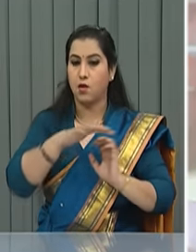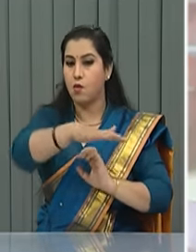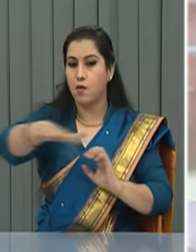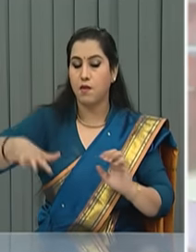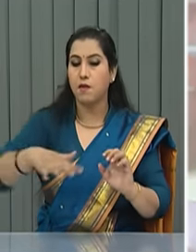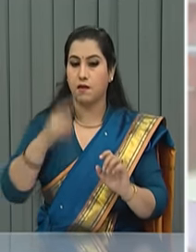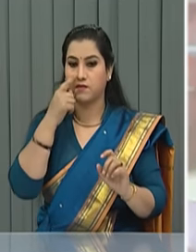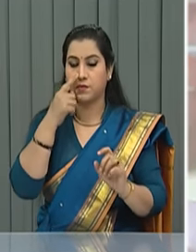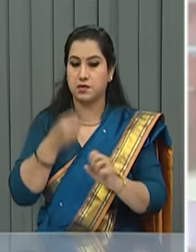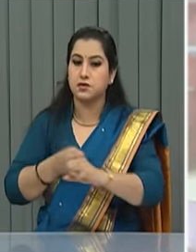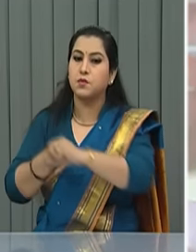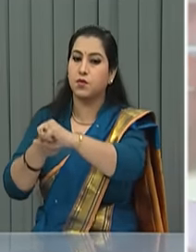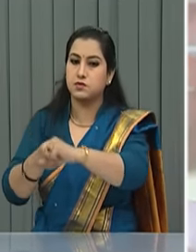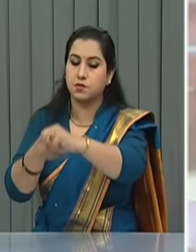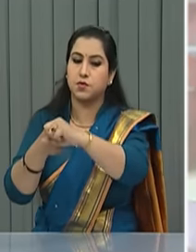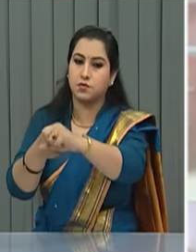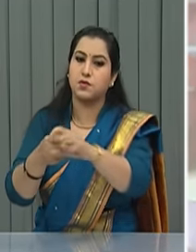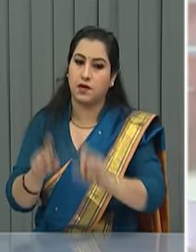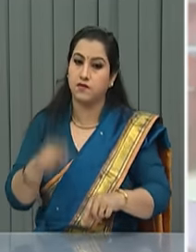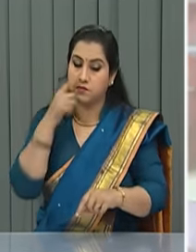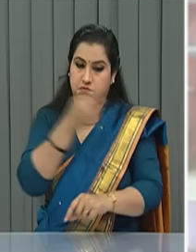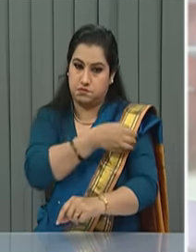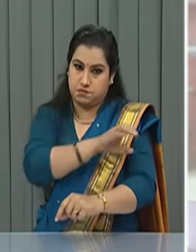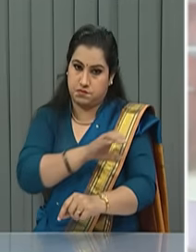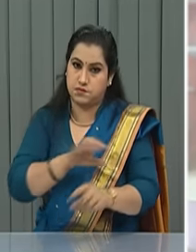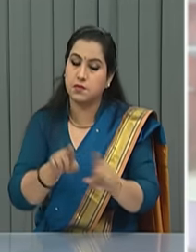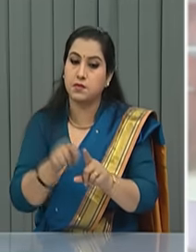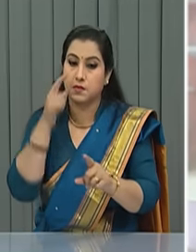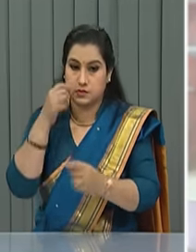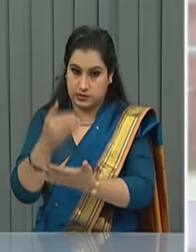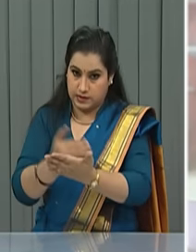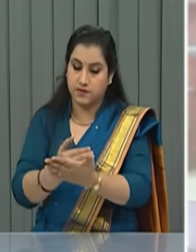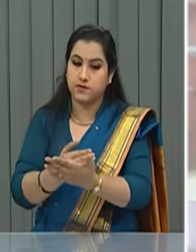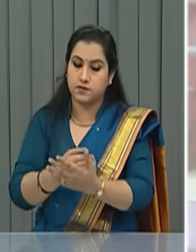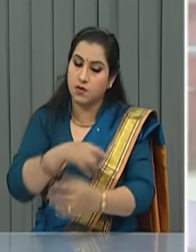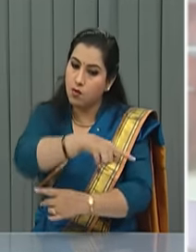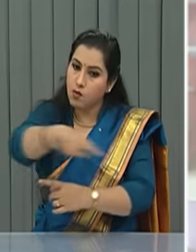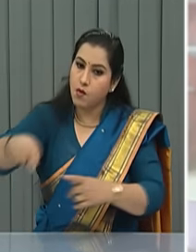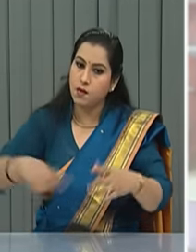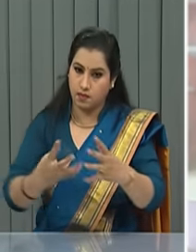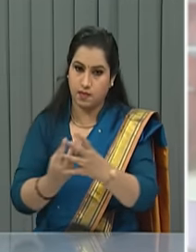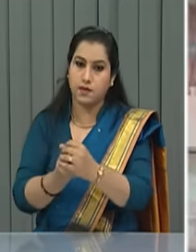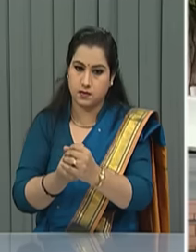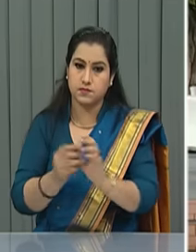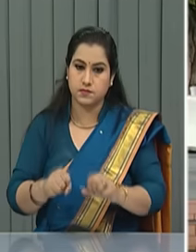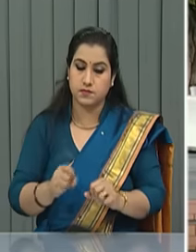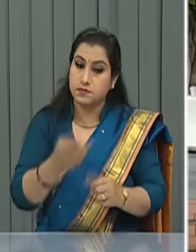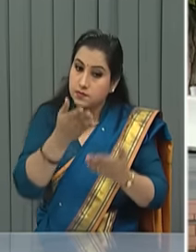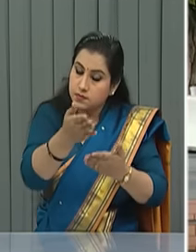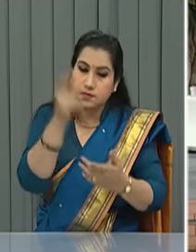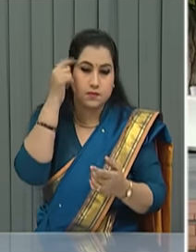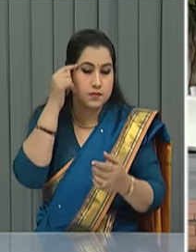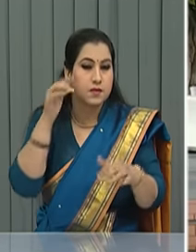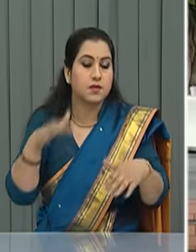है, महिलाओं को सशक्त करने के लिए, महिलाओं की सुरक्षा के लिए कदम उठाए जा रहे हैं। आप बताएंगे कल्याण जी,